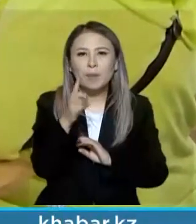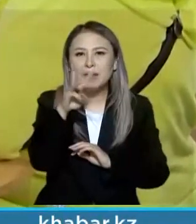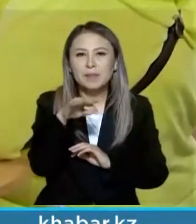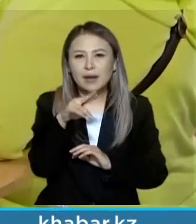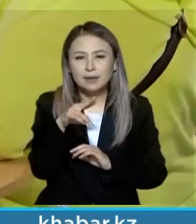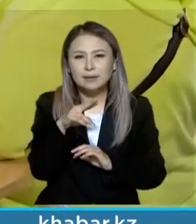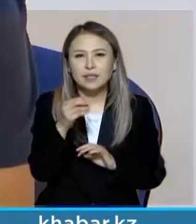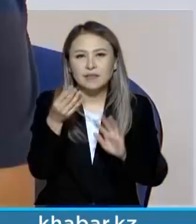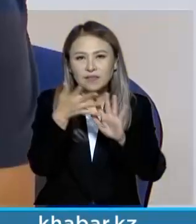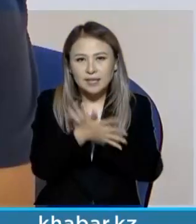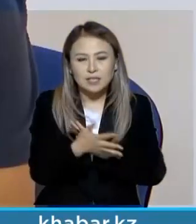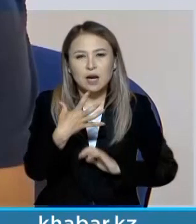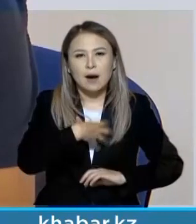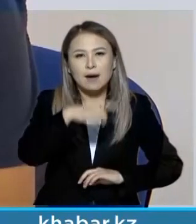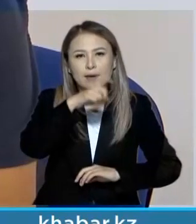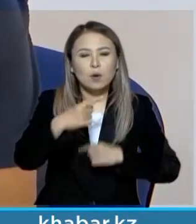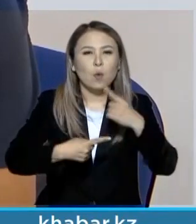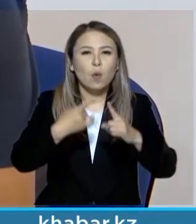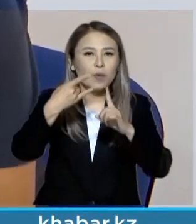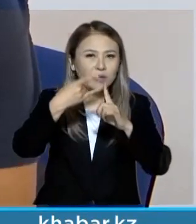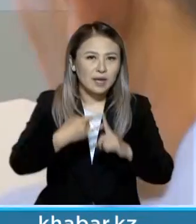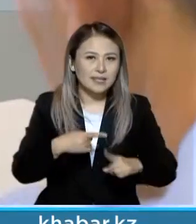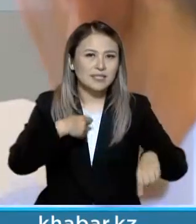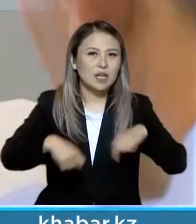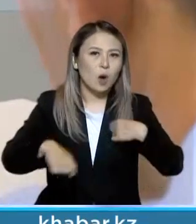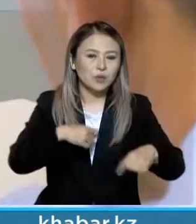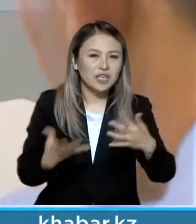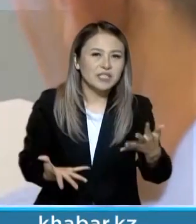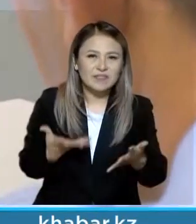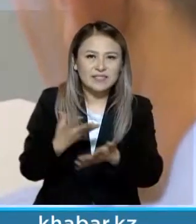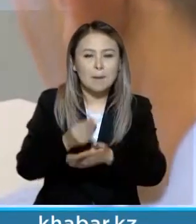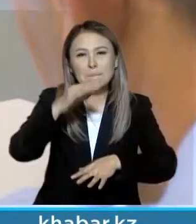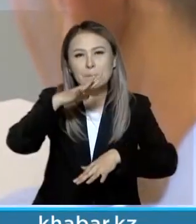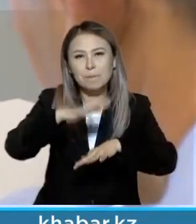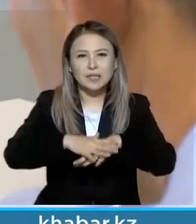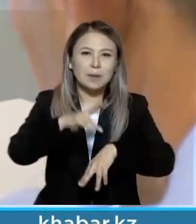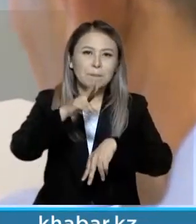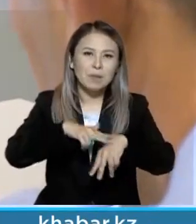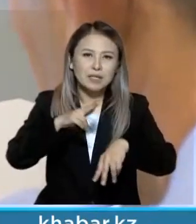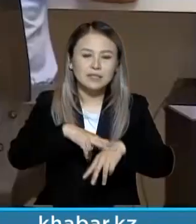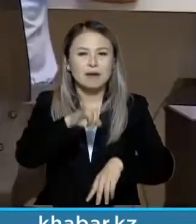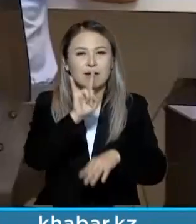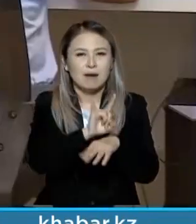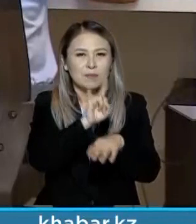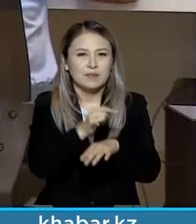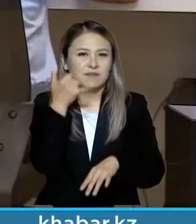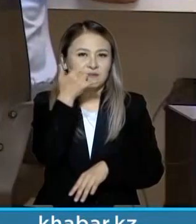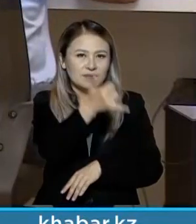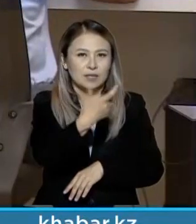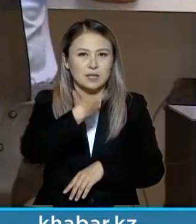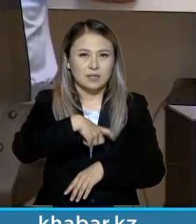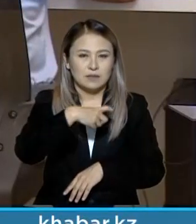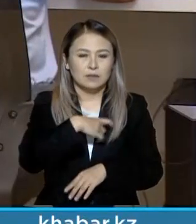теңгеден артып жығылады. Негізінен азаматтар онлайн сауда, инвестиция мен банк және полиция қызметкерлерінің атын жамылған